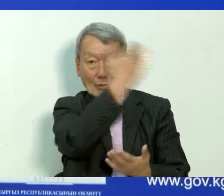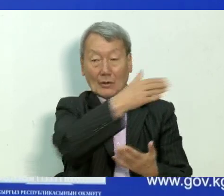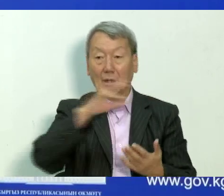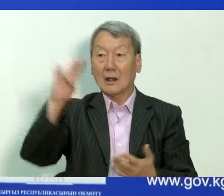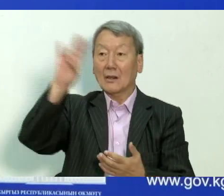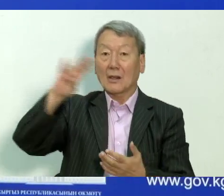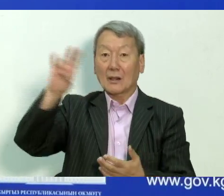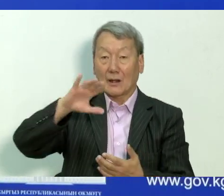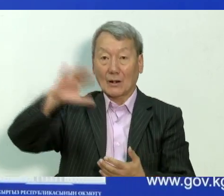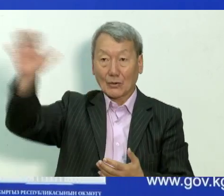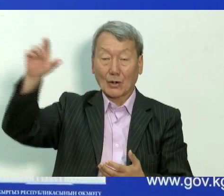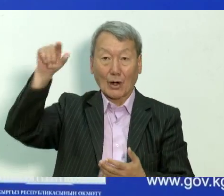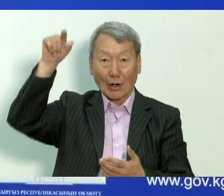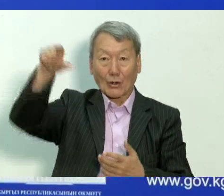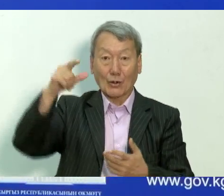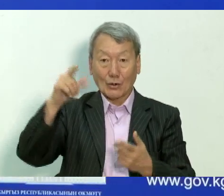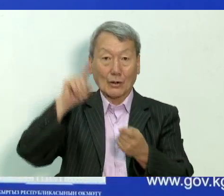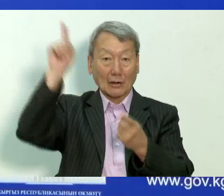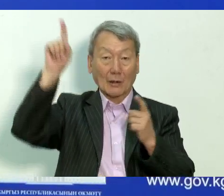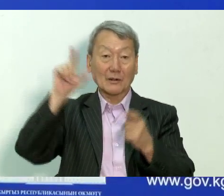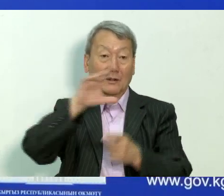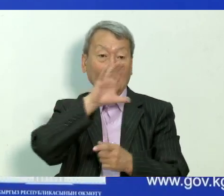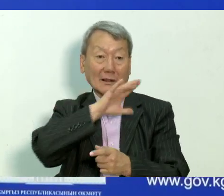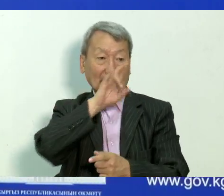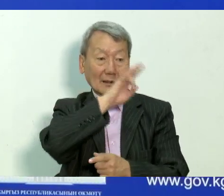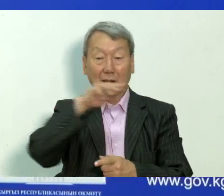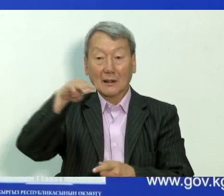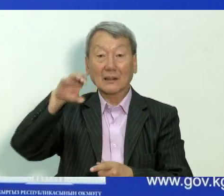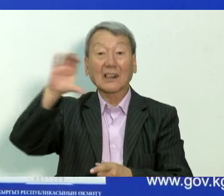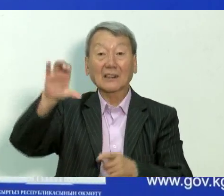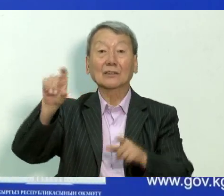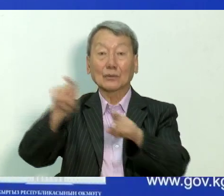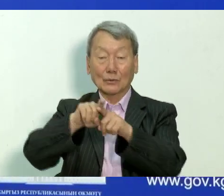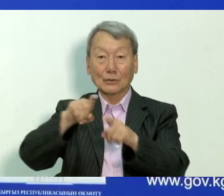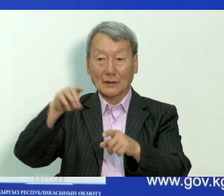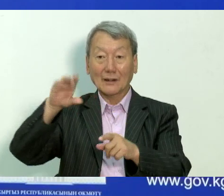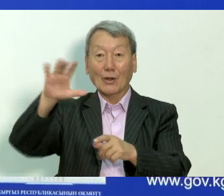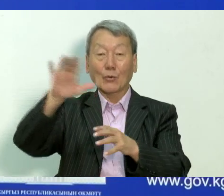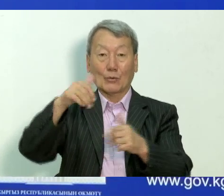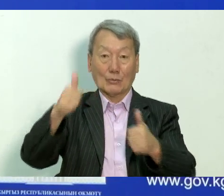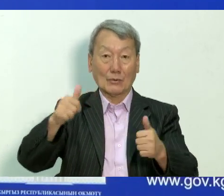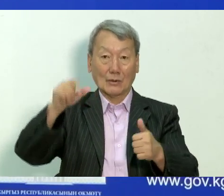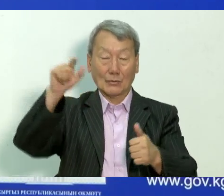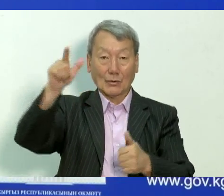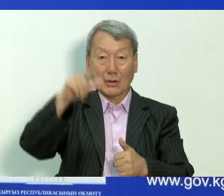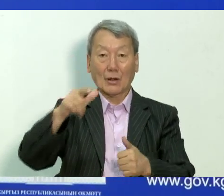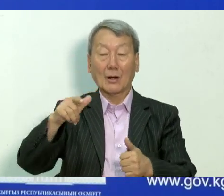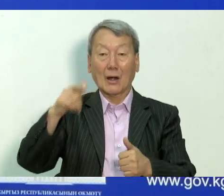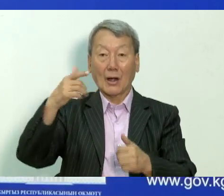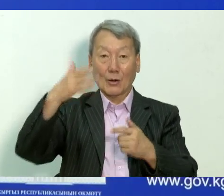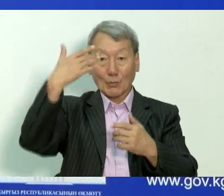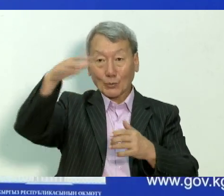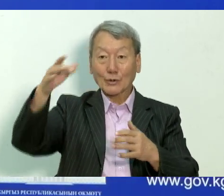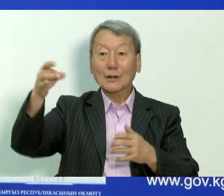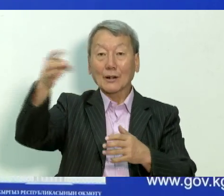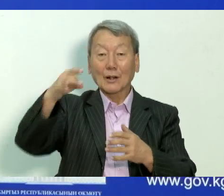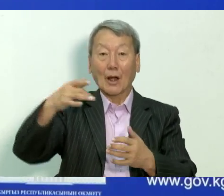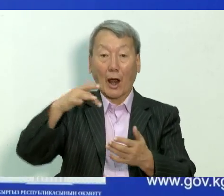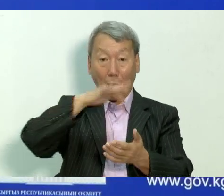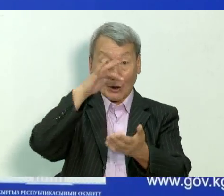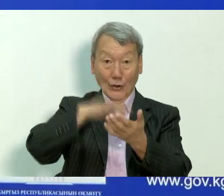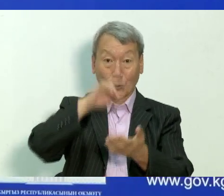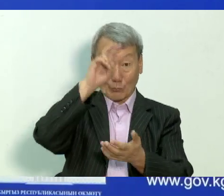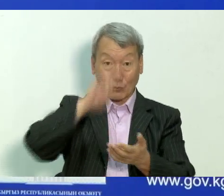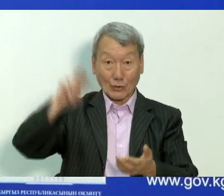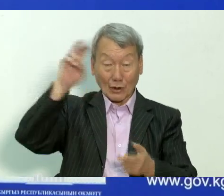областында бүгүнкү күндө абал бир топ жакшы оңолду. Талас областында бир топ абал жакшы. Ошо окшогон башка региондорго Бишкек